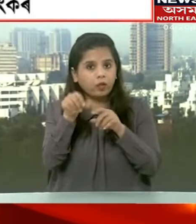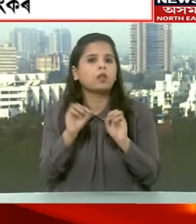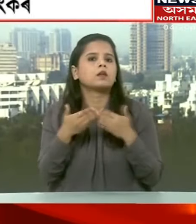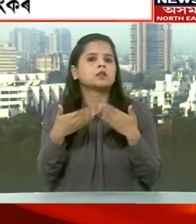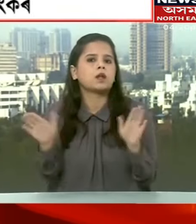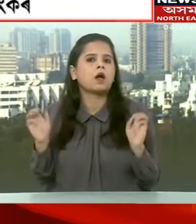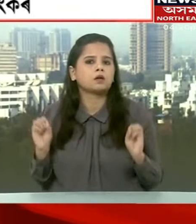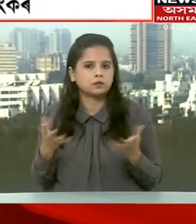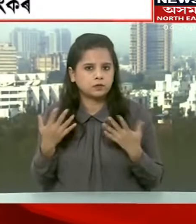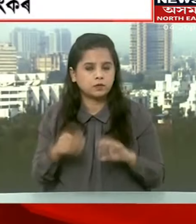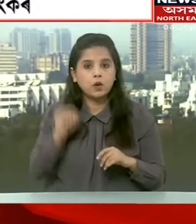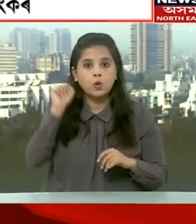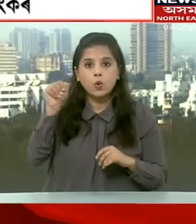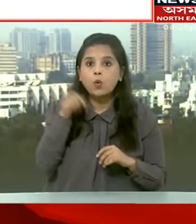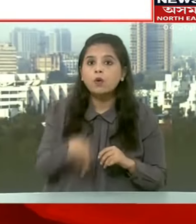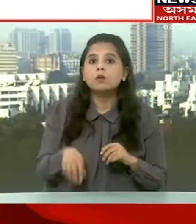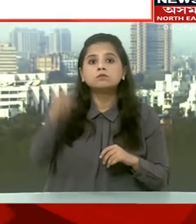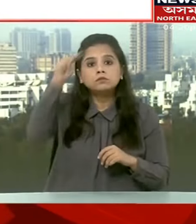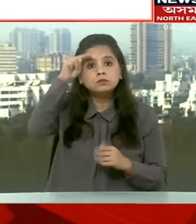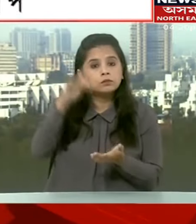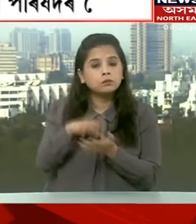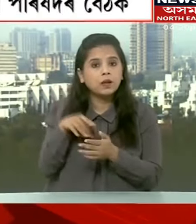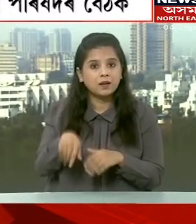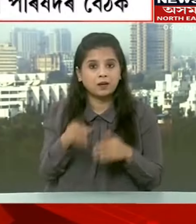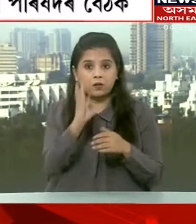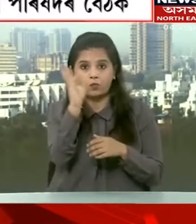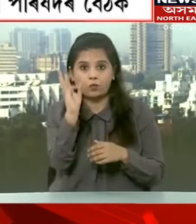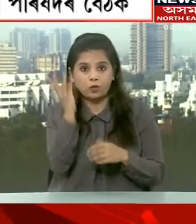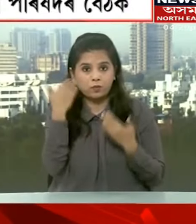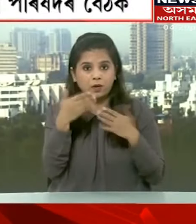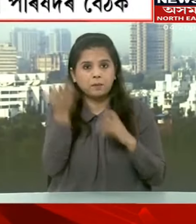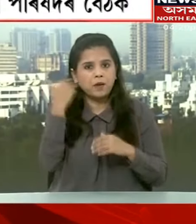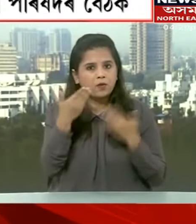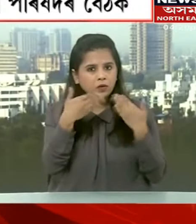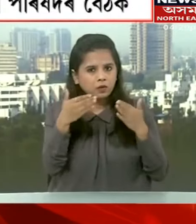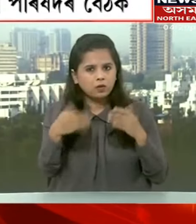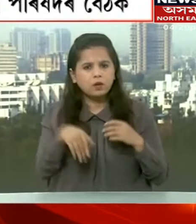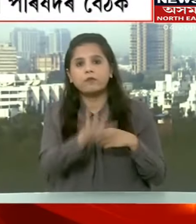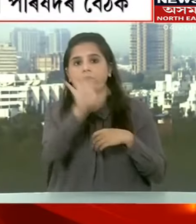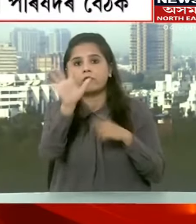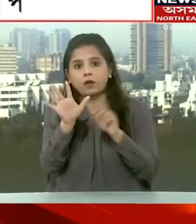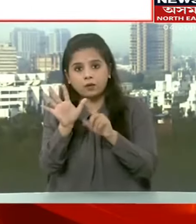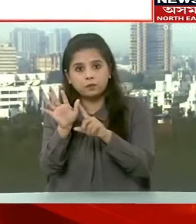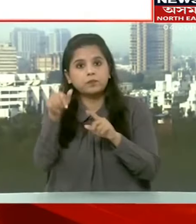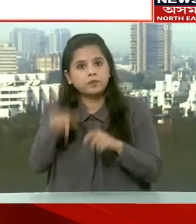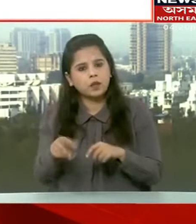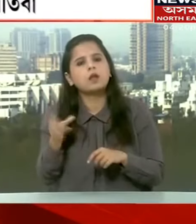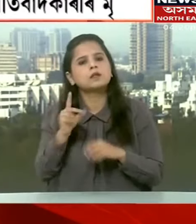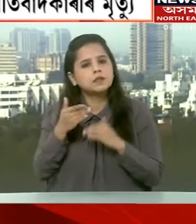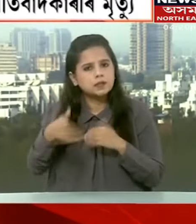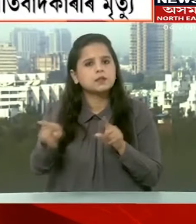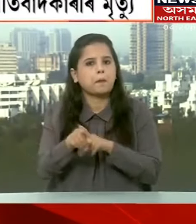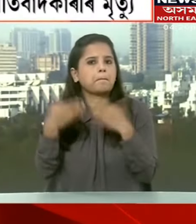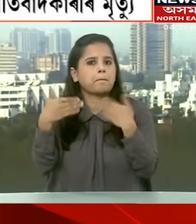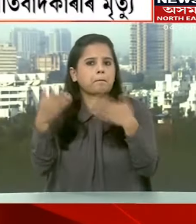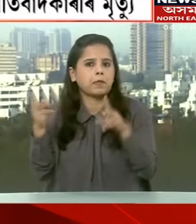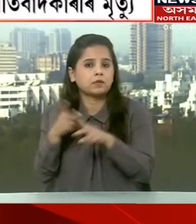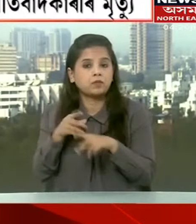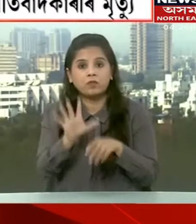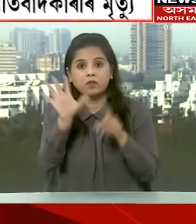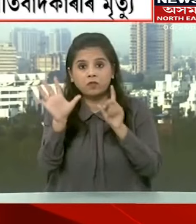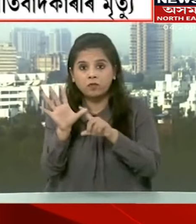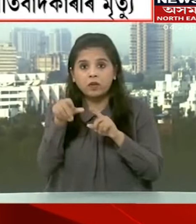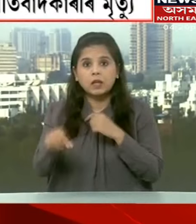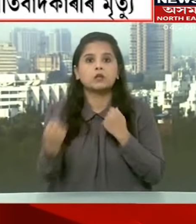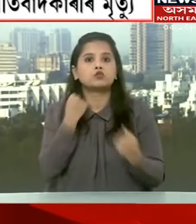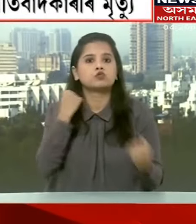निर्णय लिया है। राज्य में अनलॉक के 4थे चरण में जो छूट दी गई थी वो अनलॉक के 5वें चरण में भी जारी रहेंगी। 5वें चरण में जिम